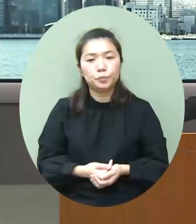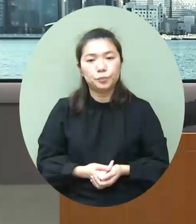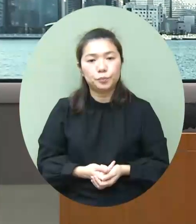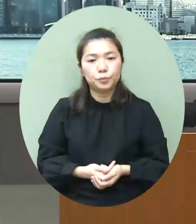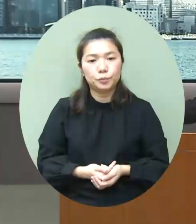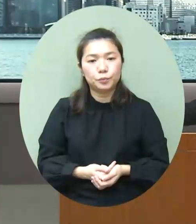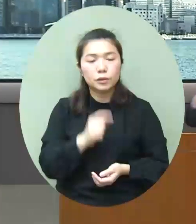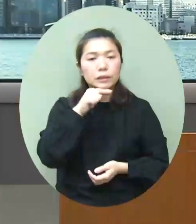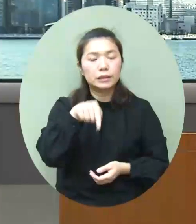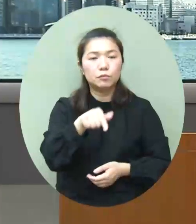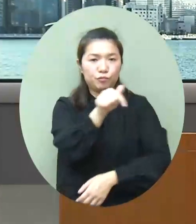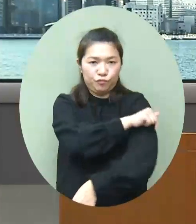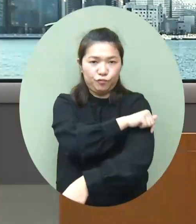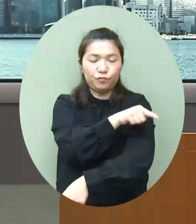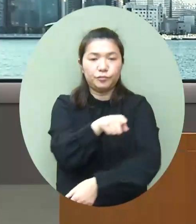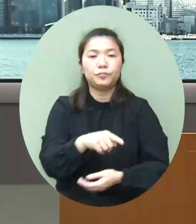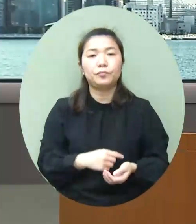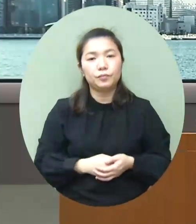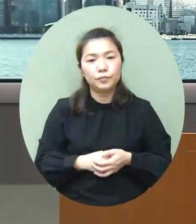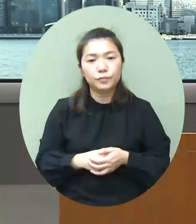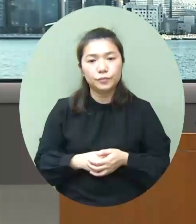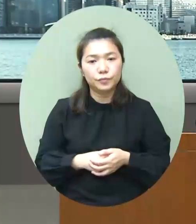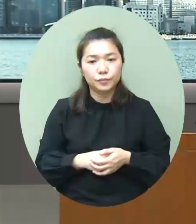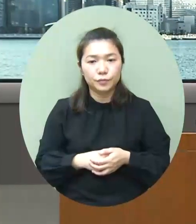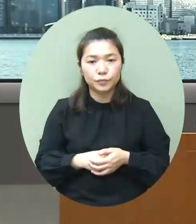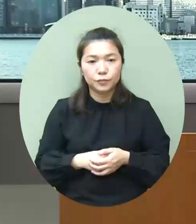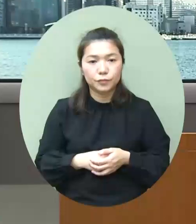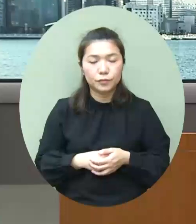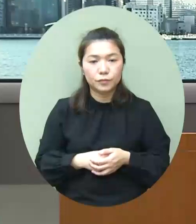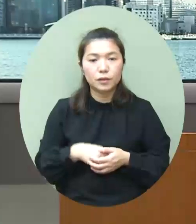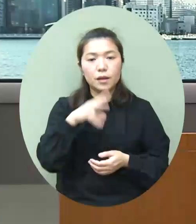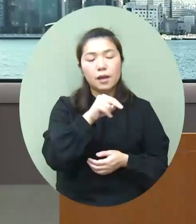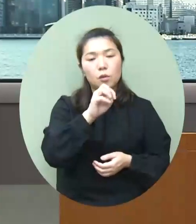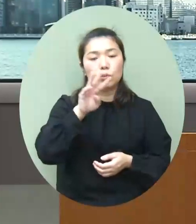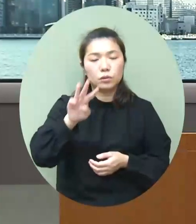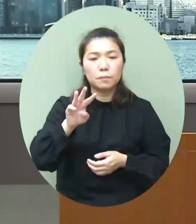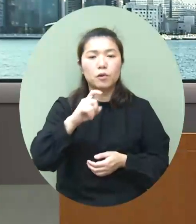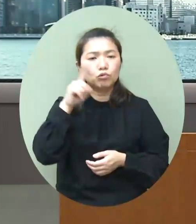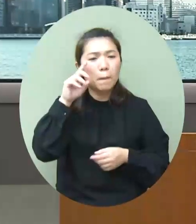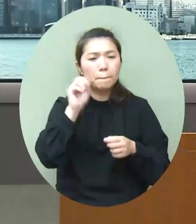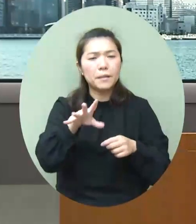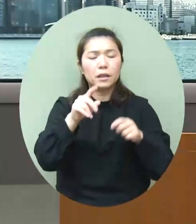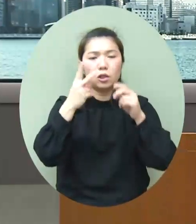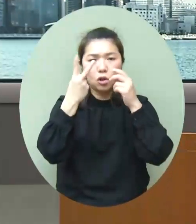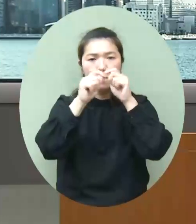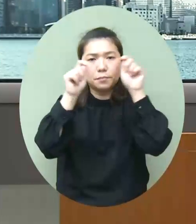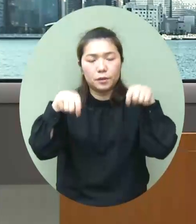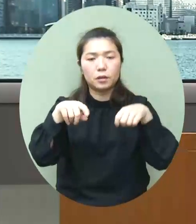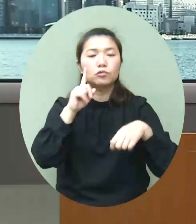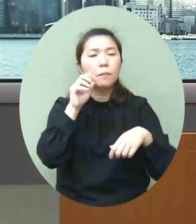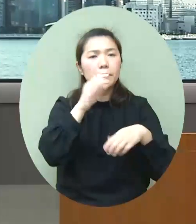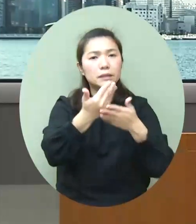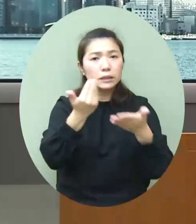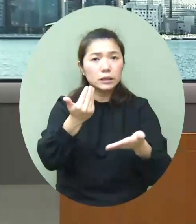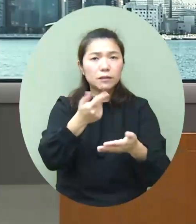那边穿灰色衬衣的， 你好 Now TV 的，我有两条问题。